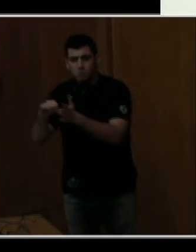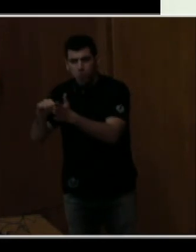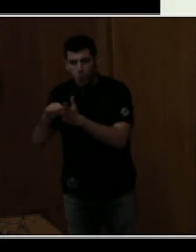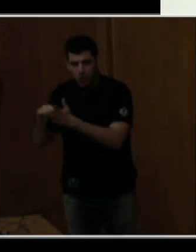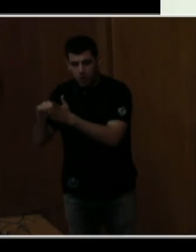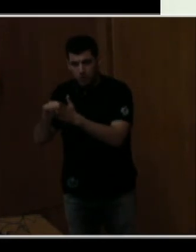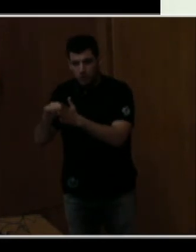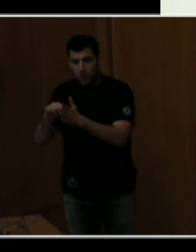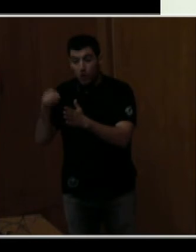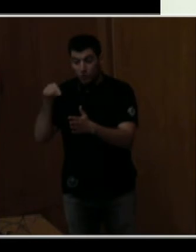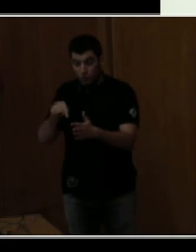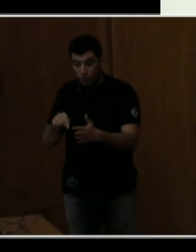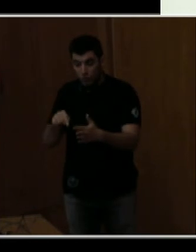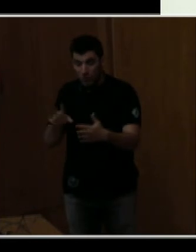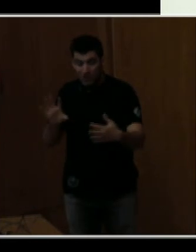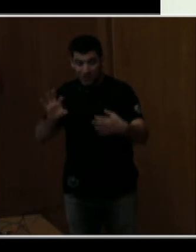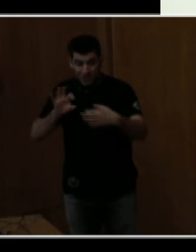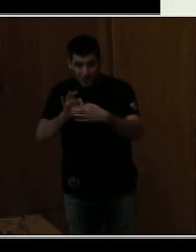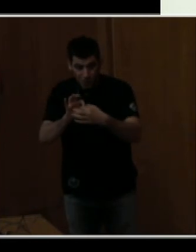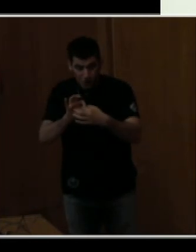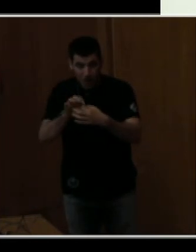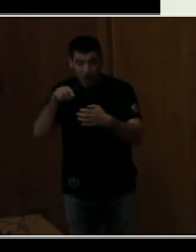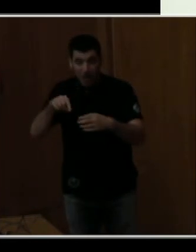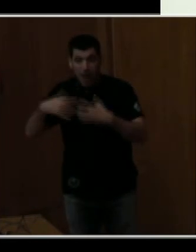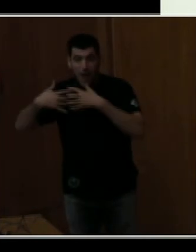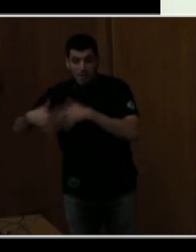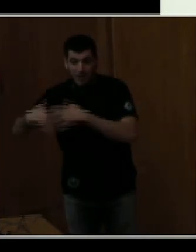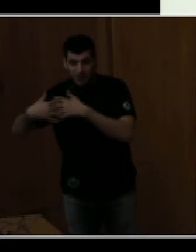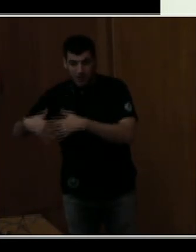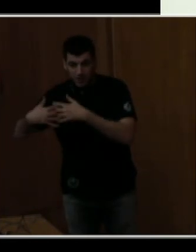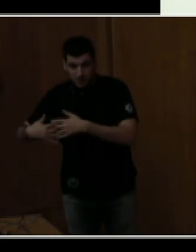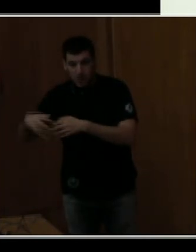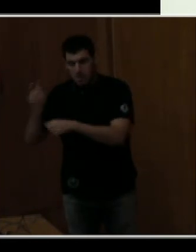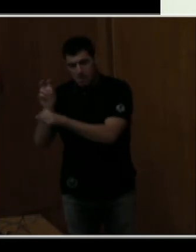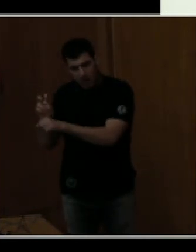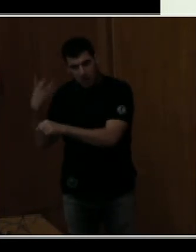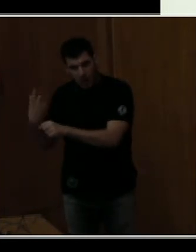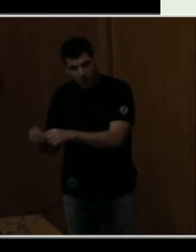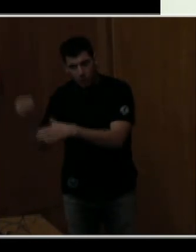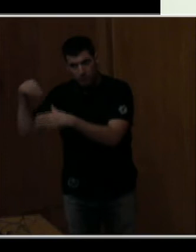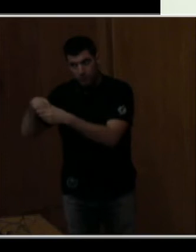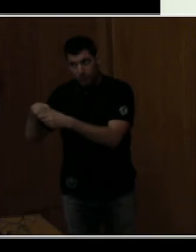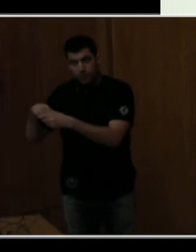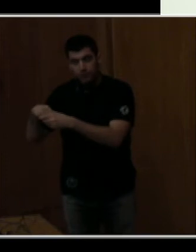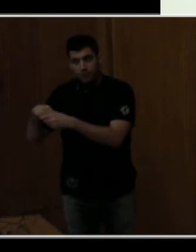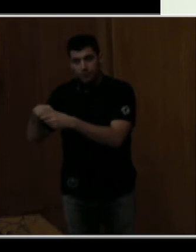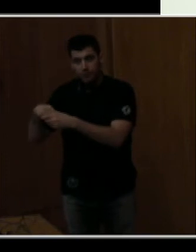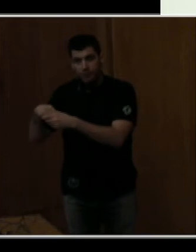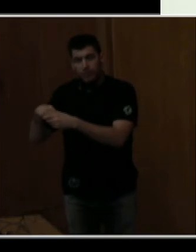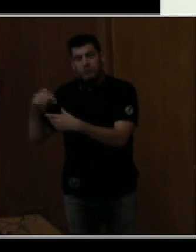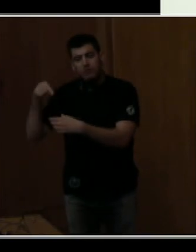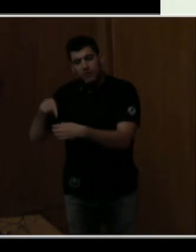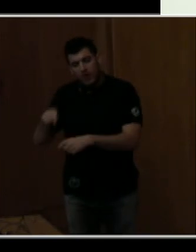συνδέουν επεξεργαστές, να συνδέουν επεξεργαστές με μνήμες ή να πραγματοποιούν